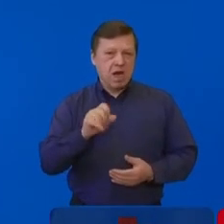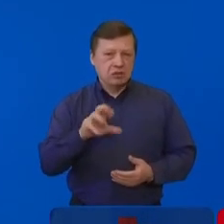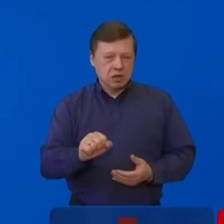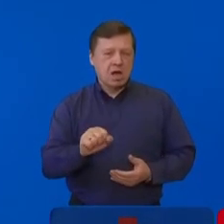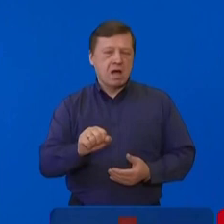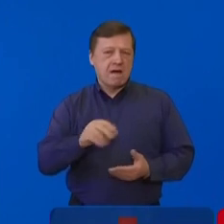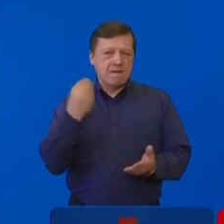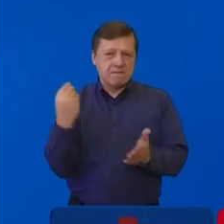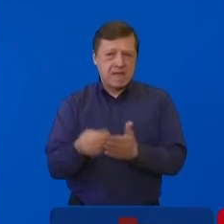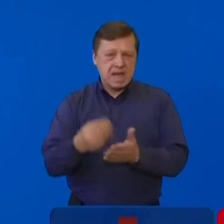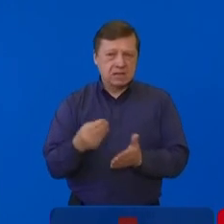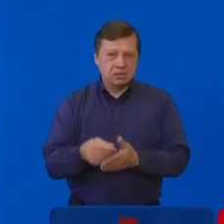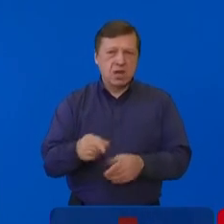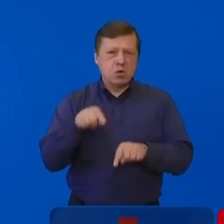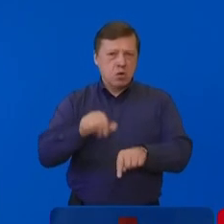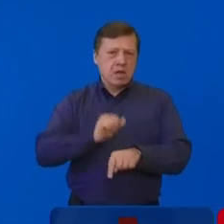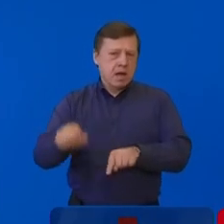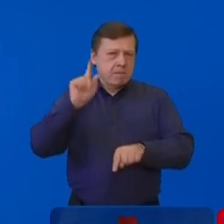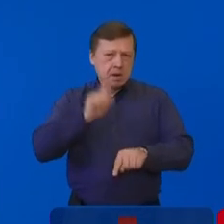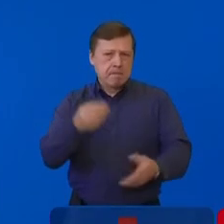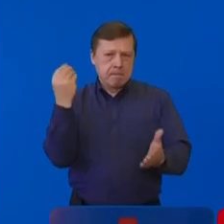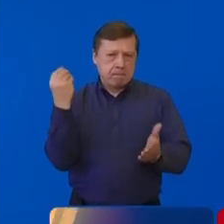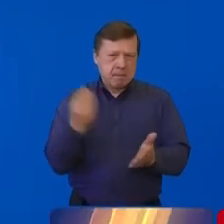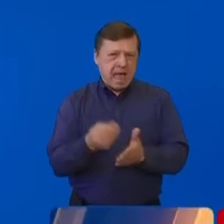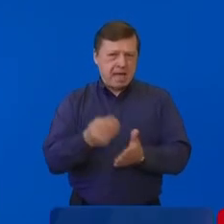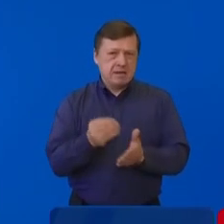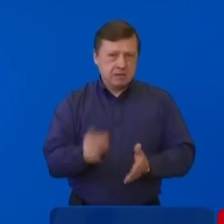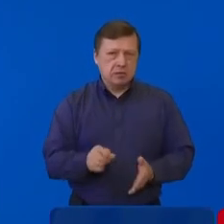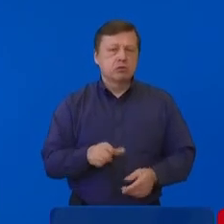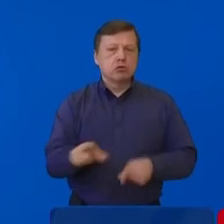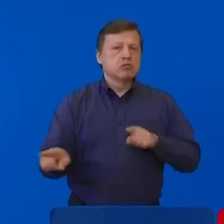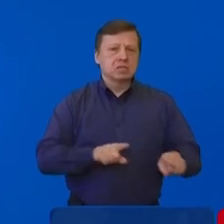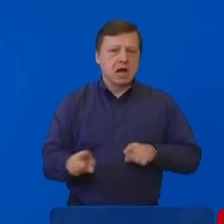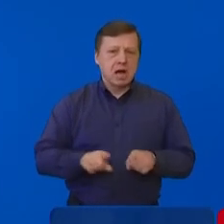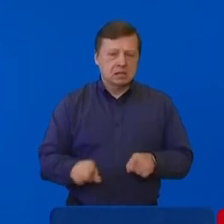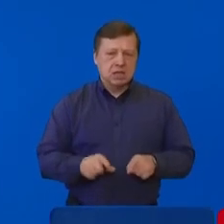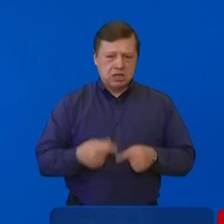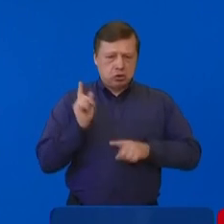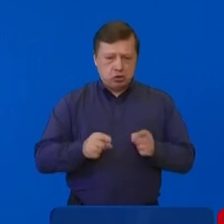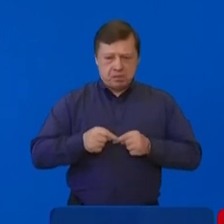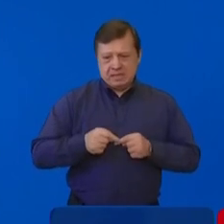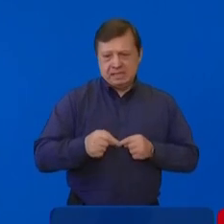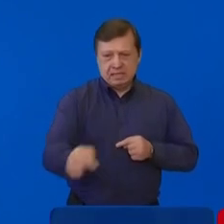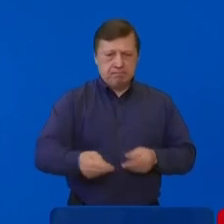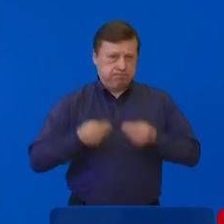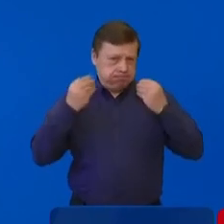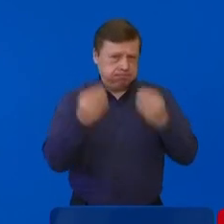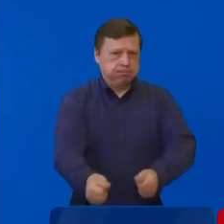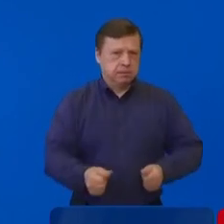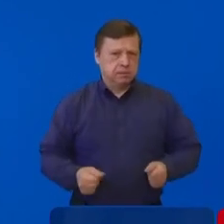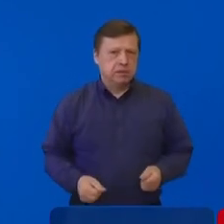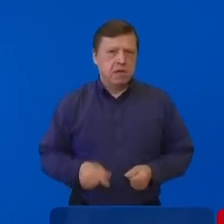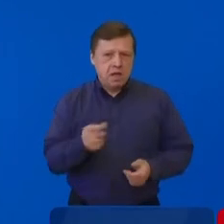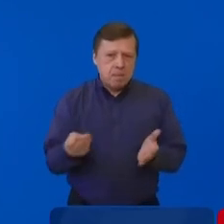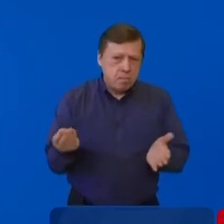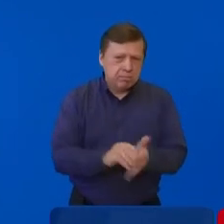w realnym pieniądzu, w realnej gotówce oznacza wpompowanie w krótkim czasie, bo te subwencje, te